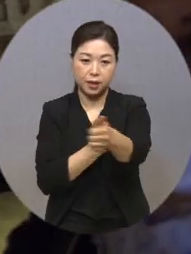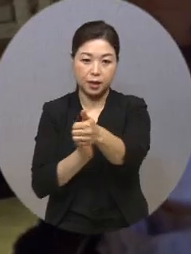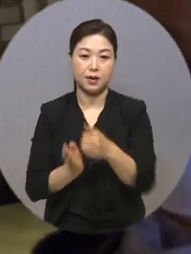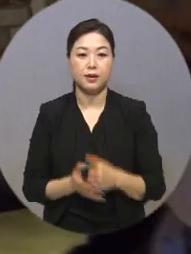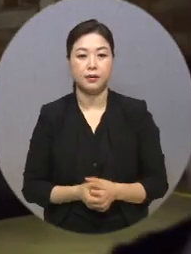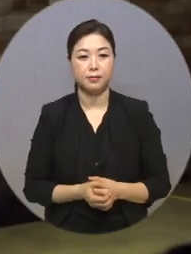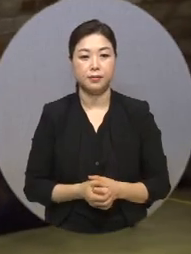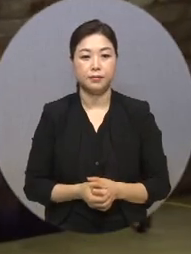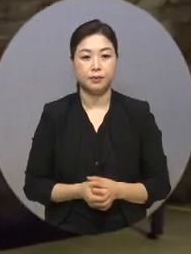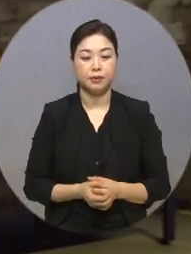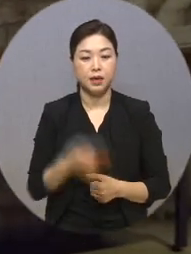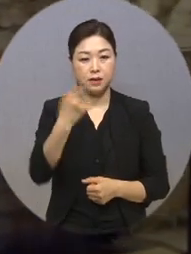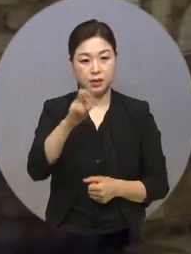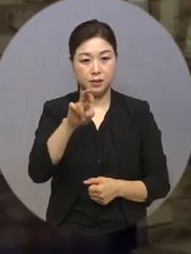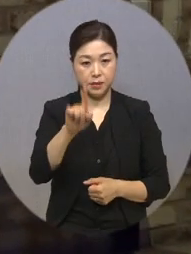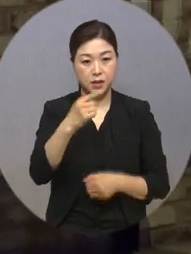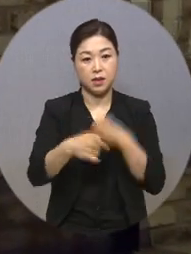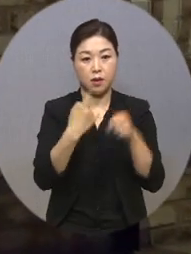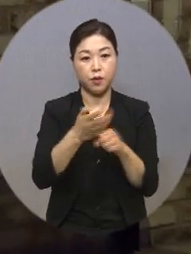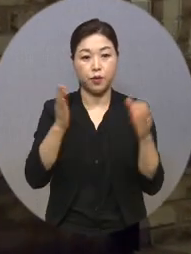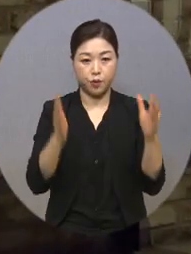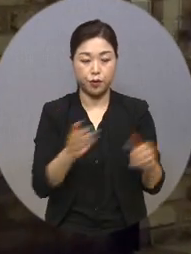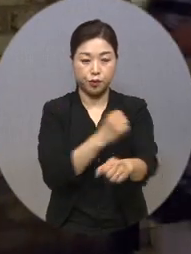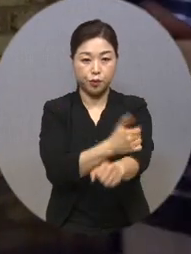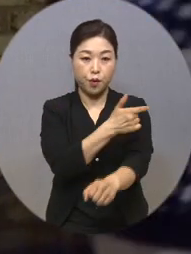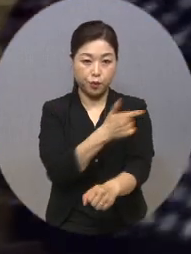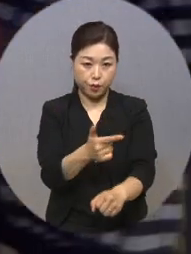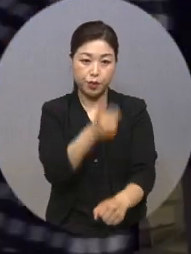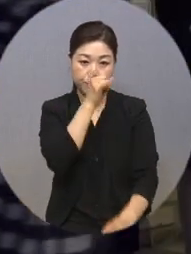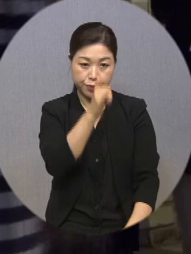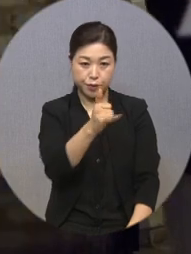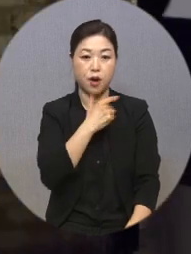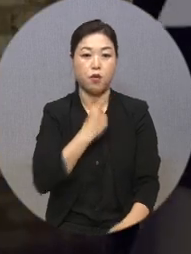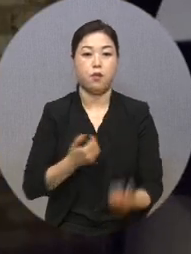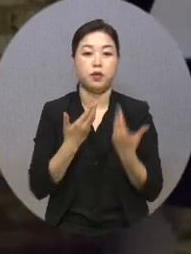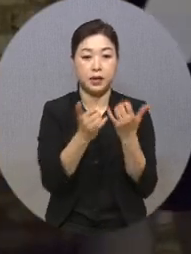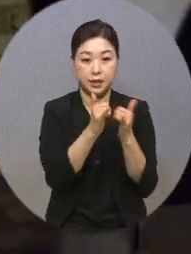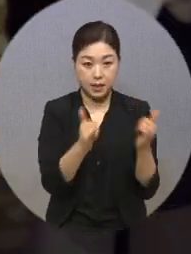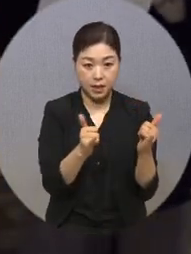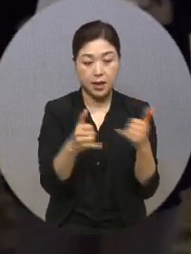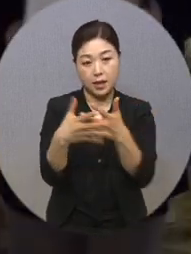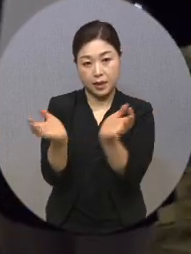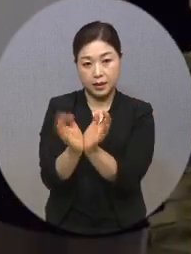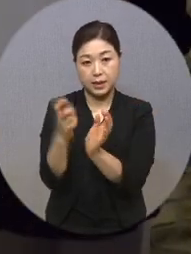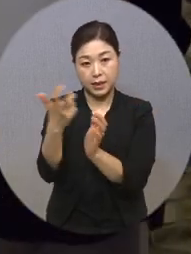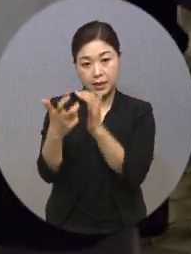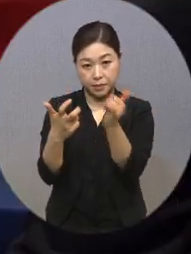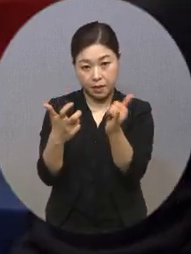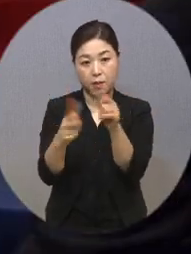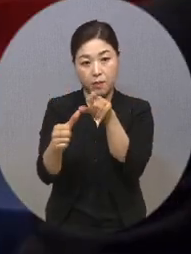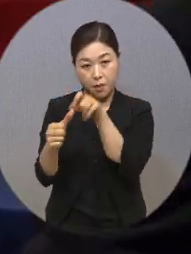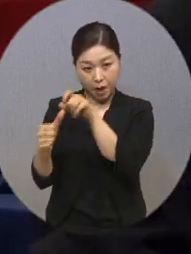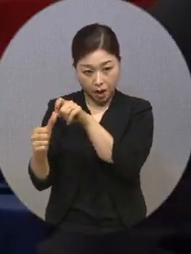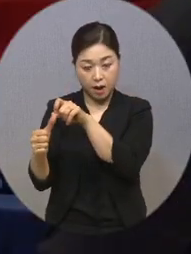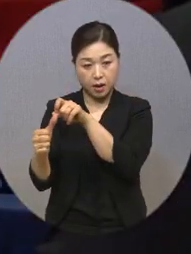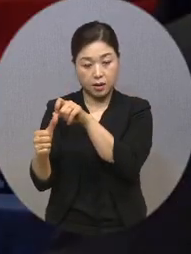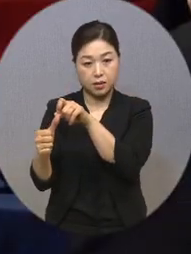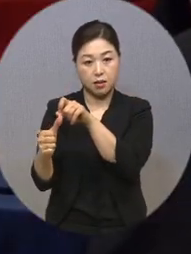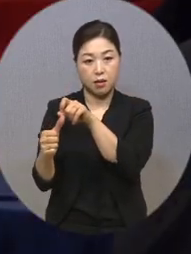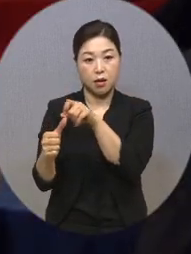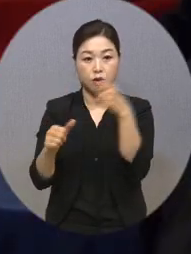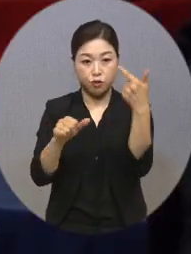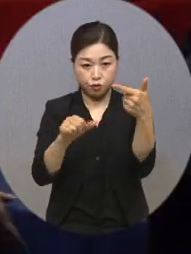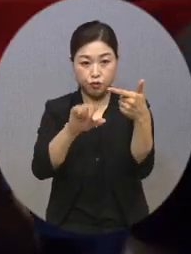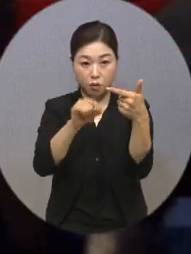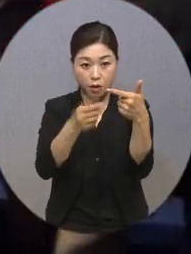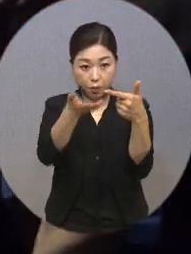센터는 우천 21년 한해동안 수고한 우수 잠 봉사자와 단체 7 10명을 선정해 상반기